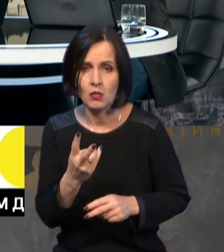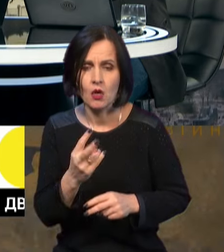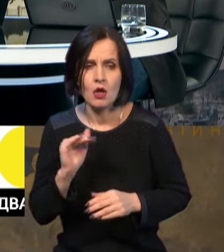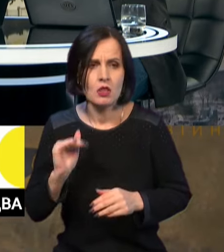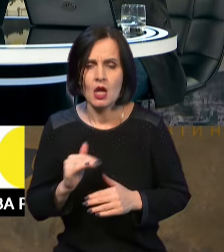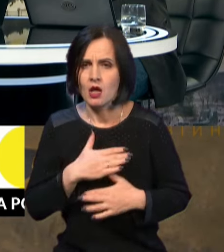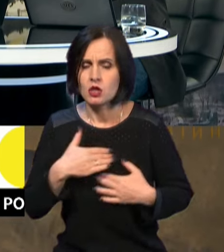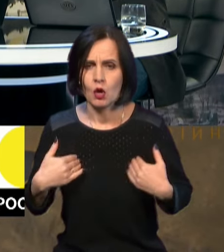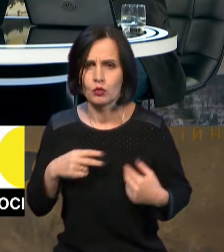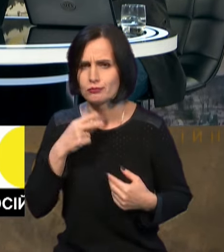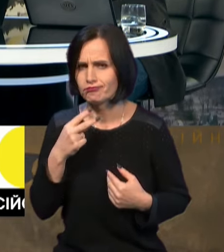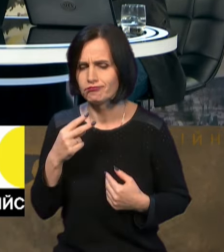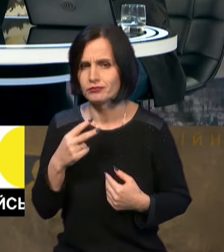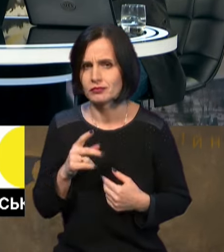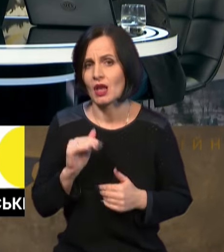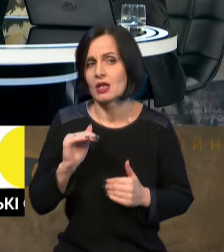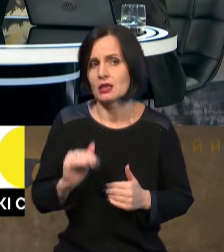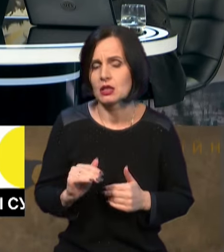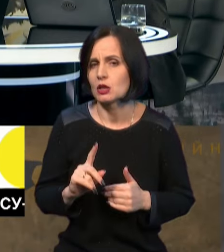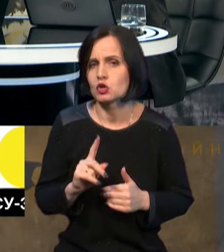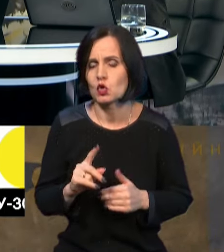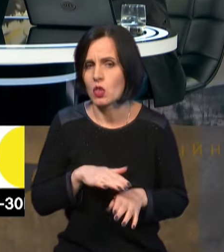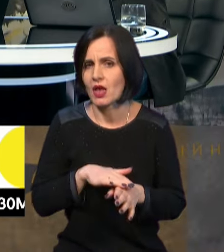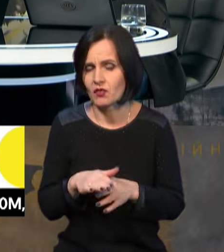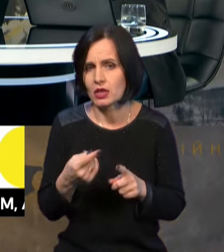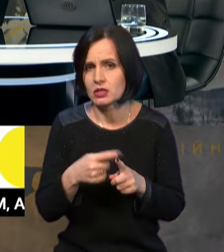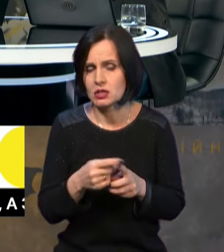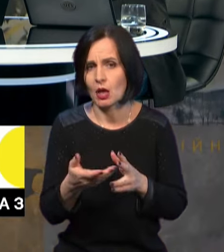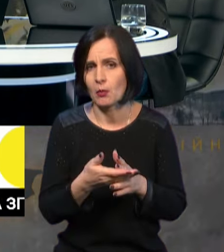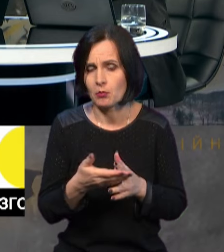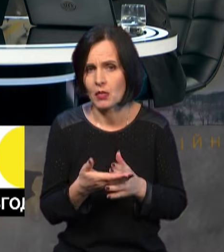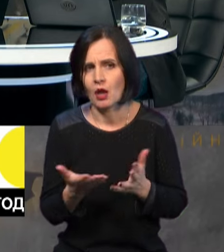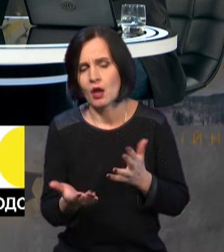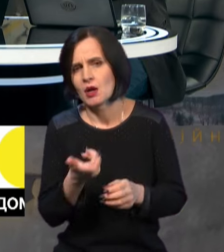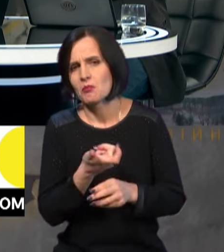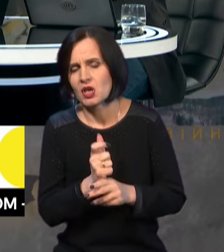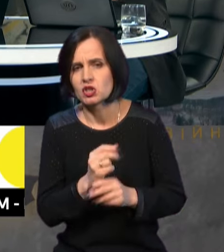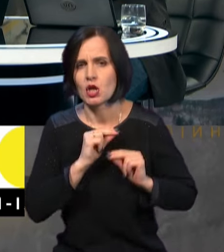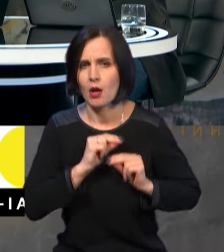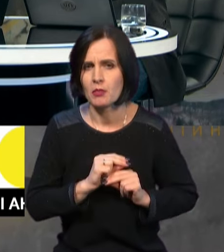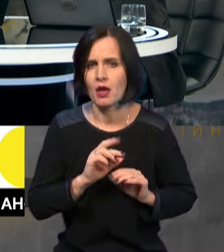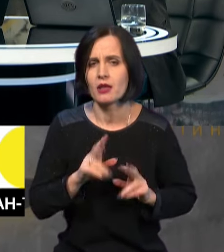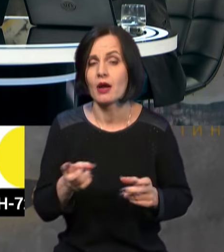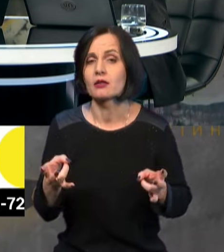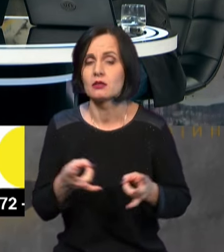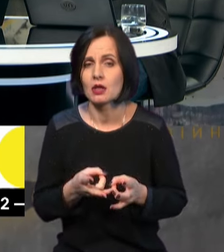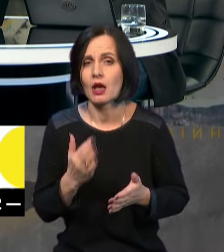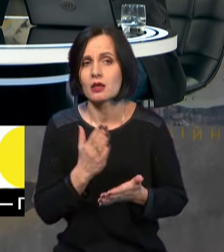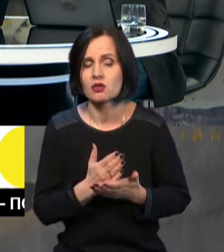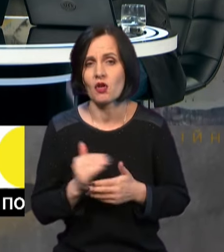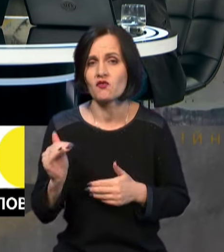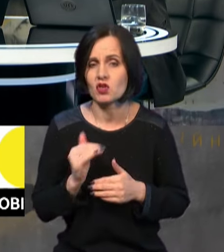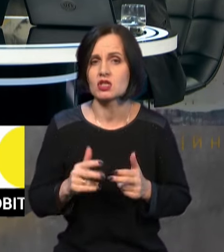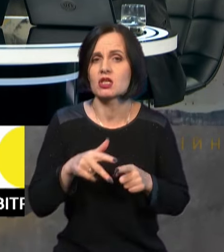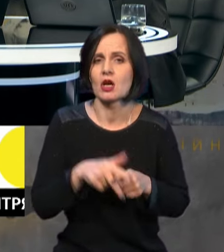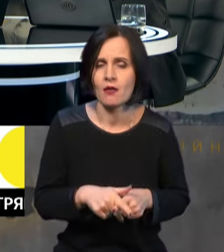увагу на це, чи всяке буває, чи дитина, що не дотримується ось цих пільг, десь там більше працює, чим потрібно, є якісь фізичні навантаження,